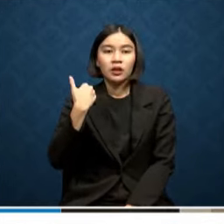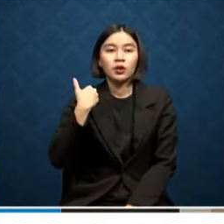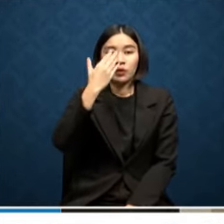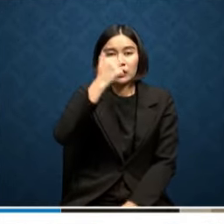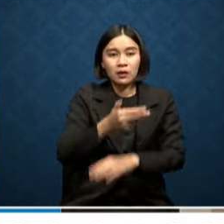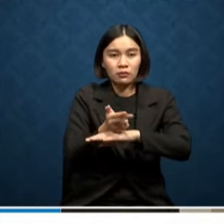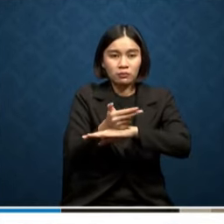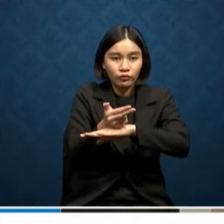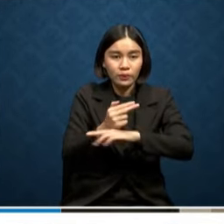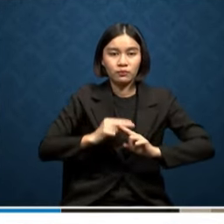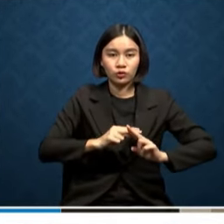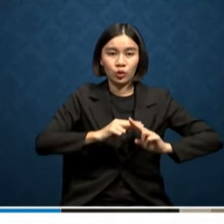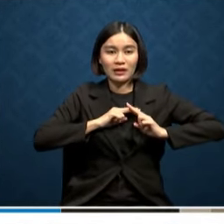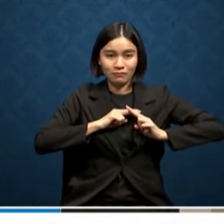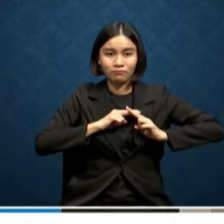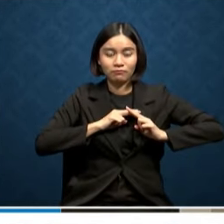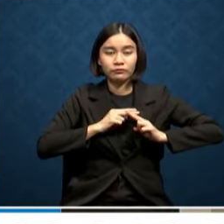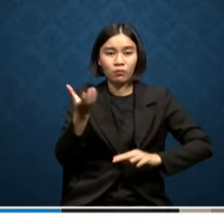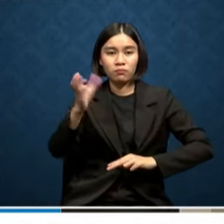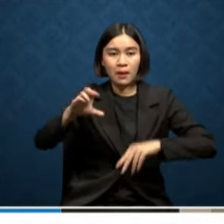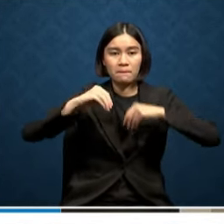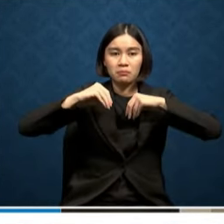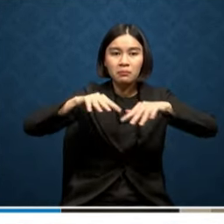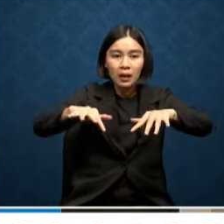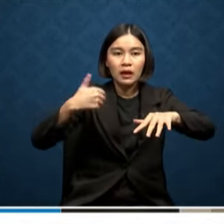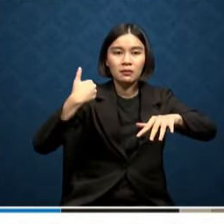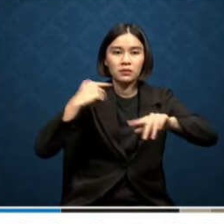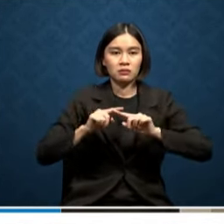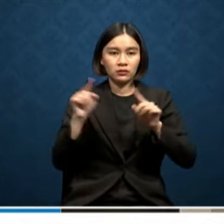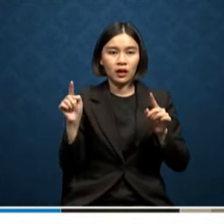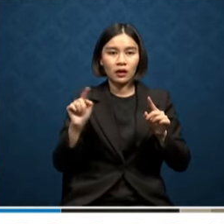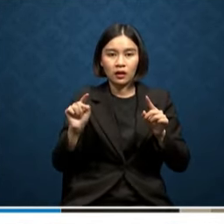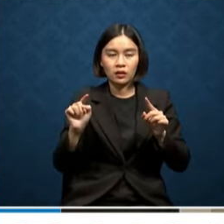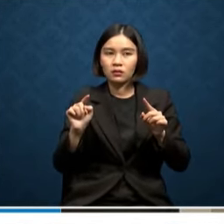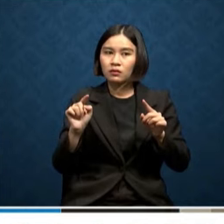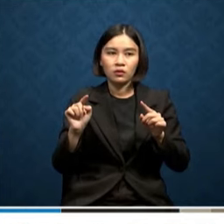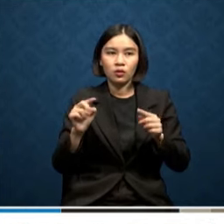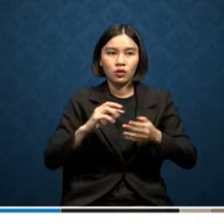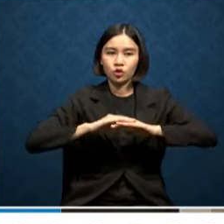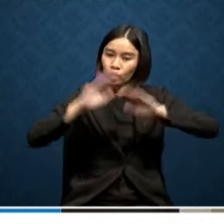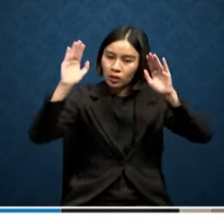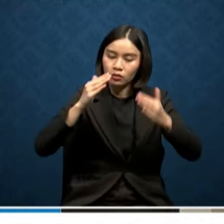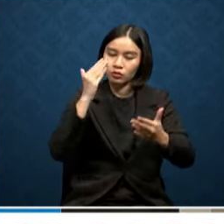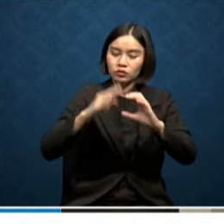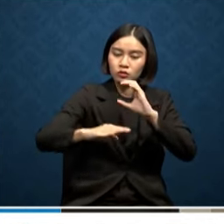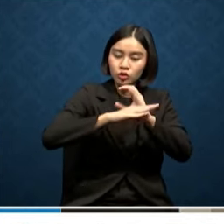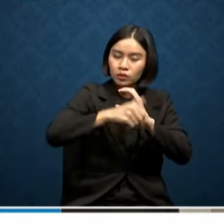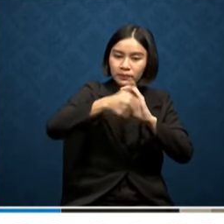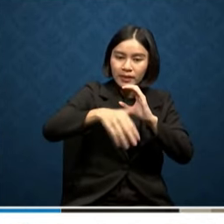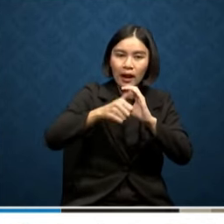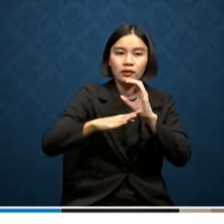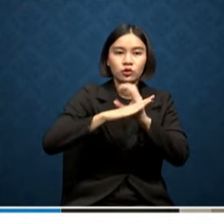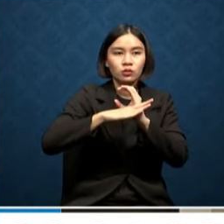ลิปที่เป็นคลิปส่วนตัวเนี่ยนะคะถูกเผยแพร่ไปและไม่สามารถที่จะยุตินะคะหรือว่ายับยั้